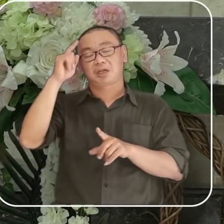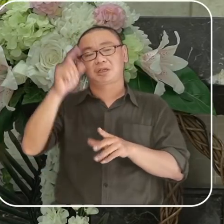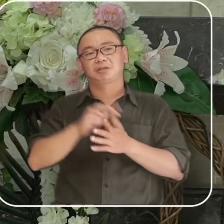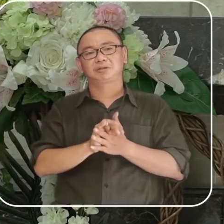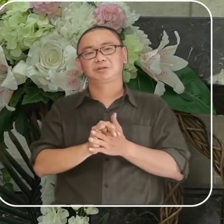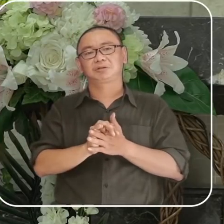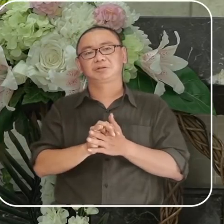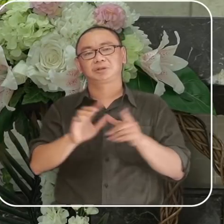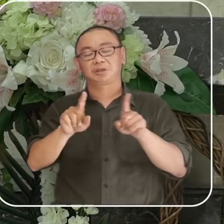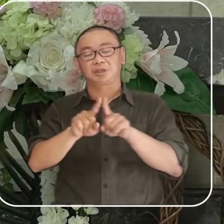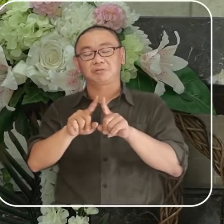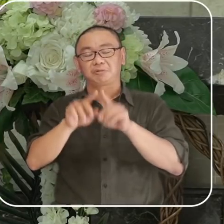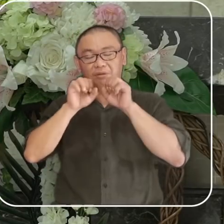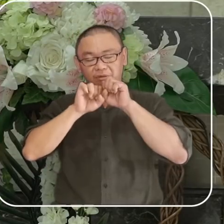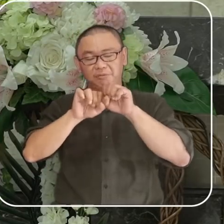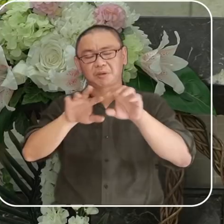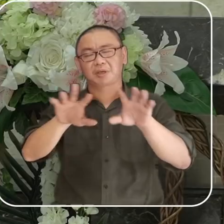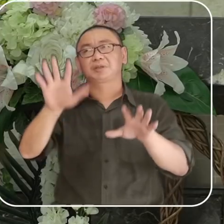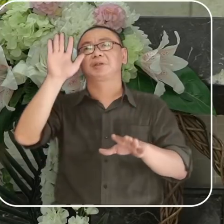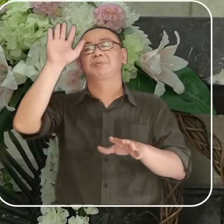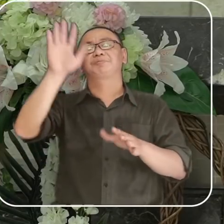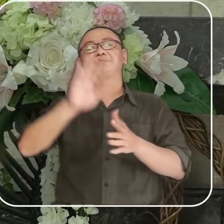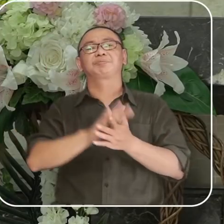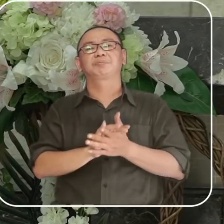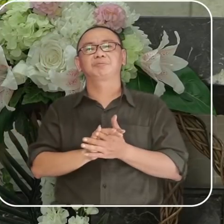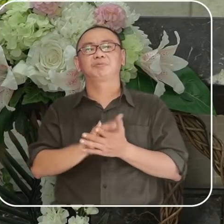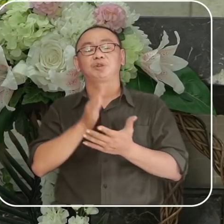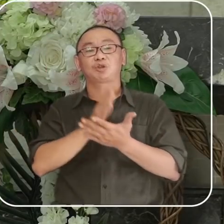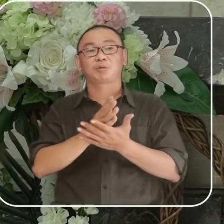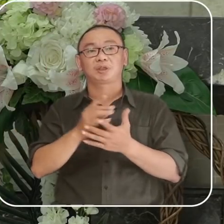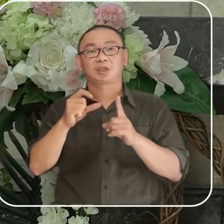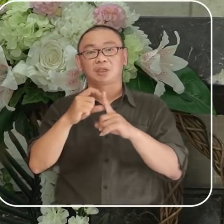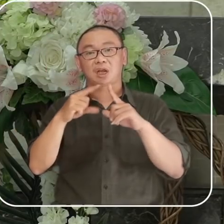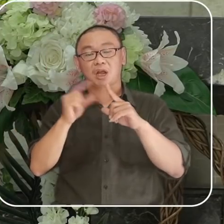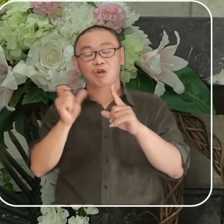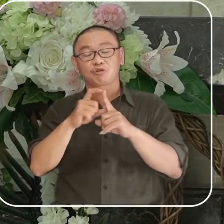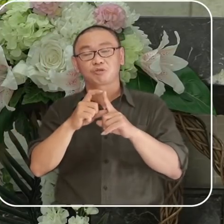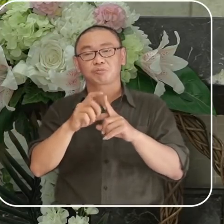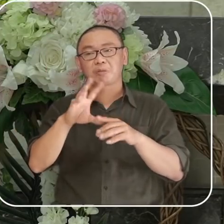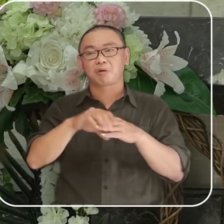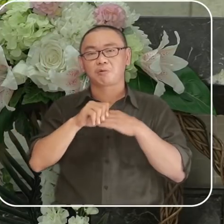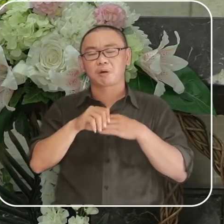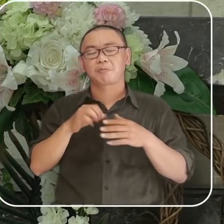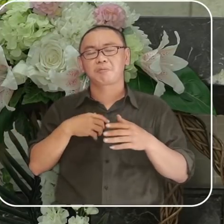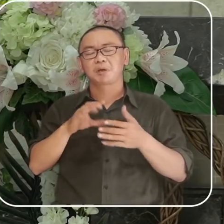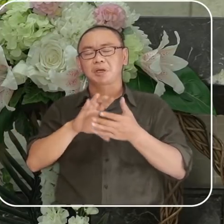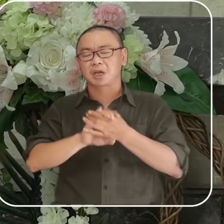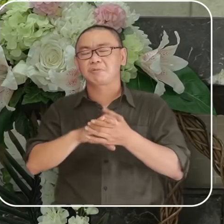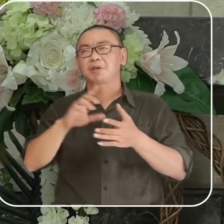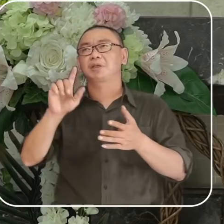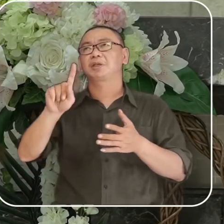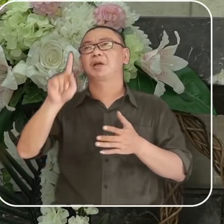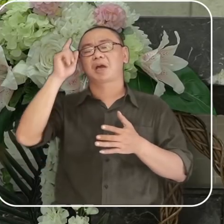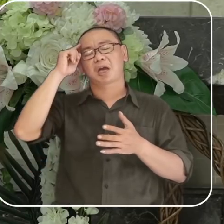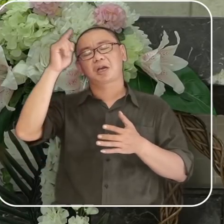Setia kepada firman-Nya. Saudara, pertobatan Daud itulah membawa pengenalan kepada Allah dengan